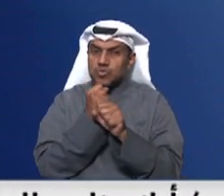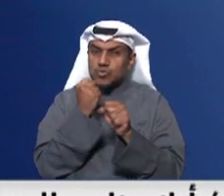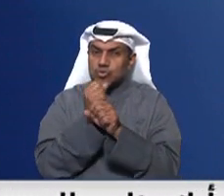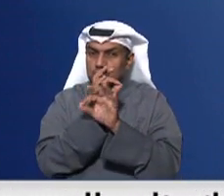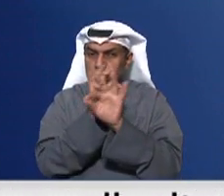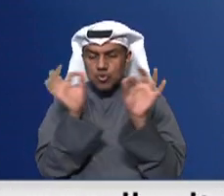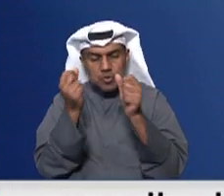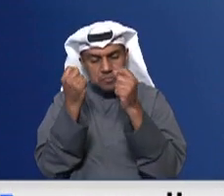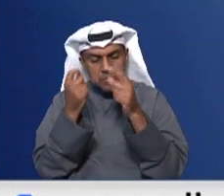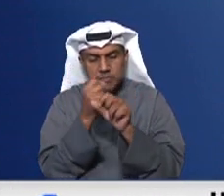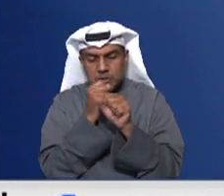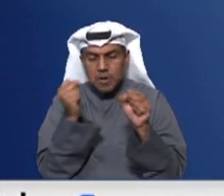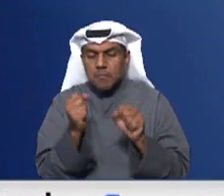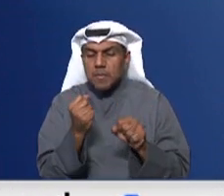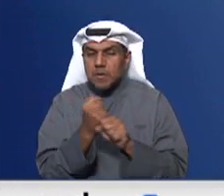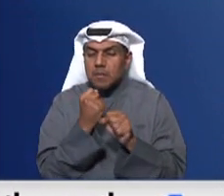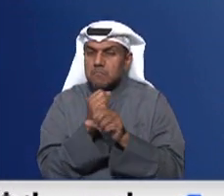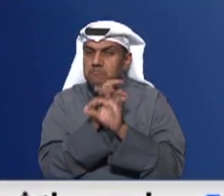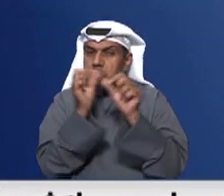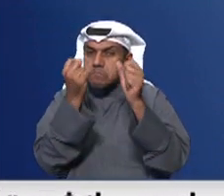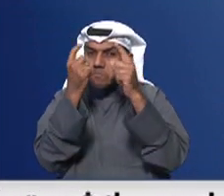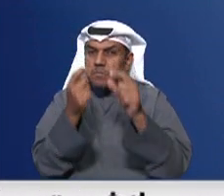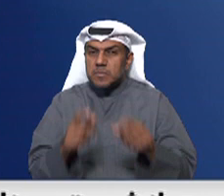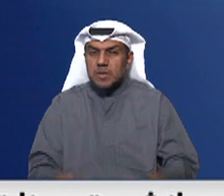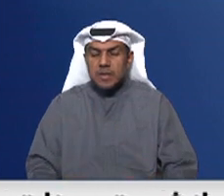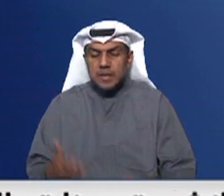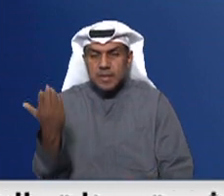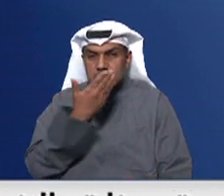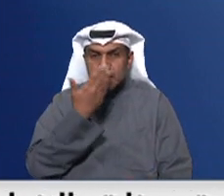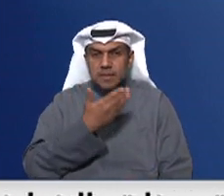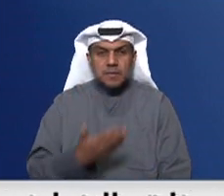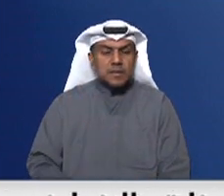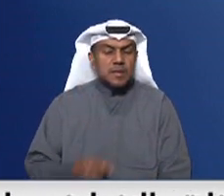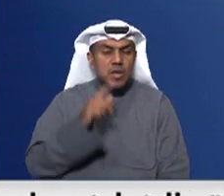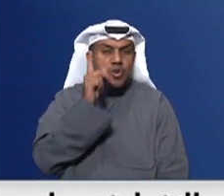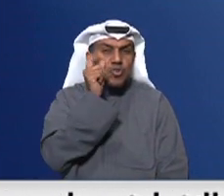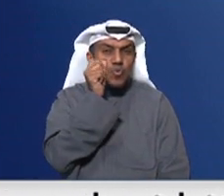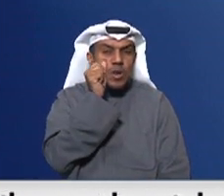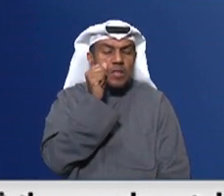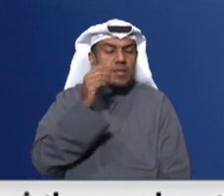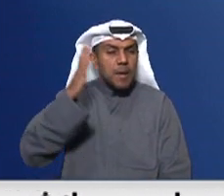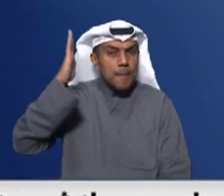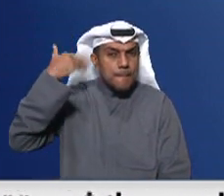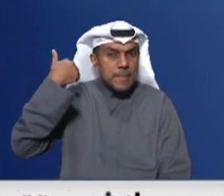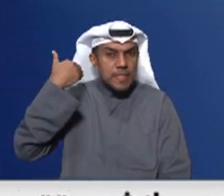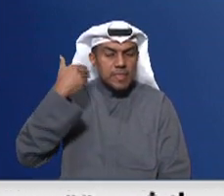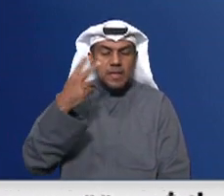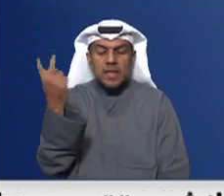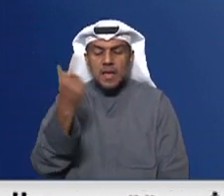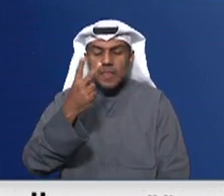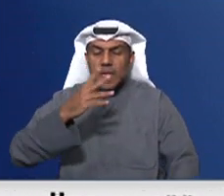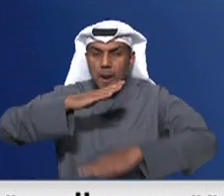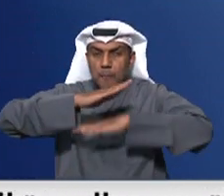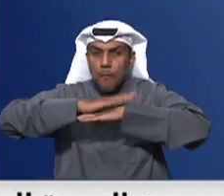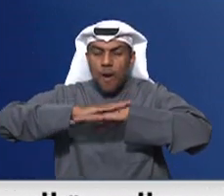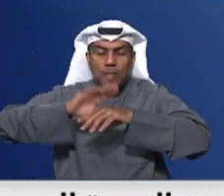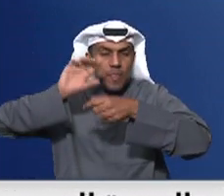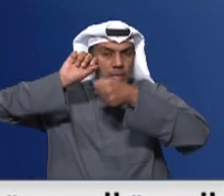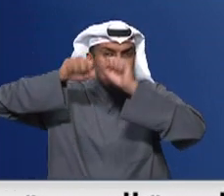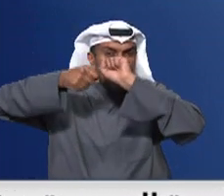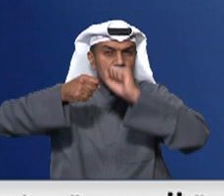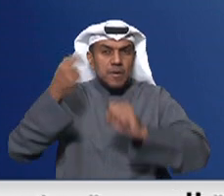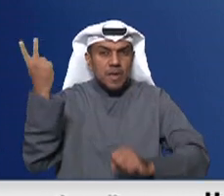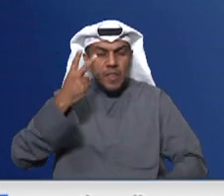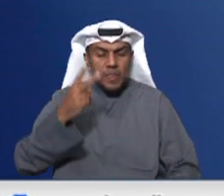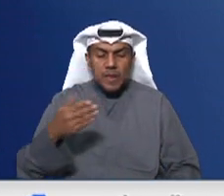والتجهيزات المطلوبة لاستقبال أبنائنا طلاب وطالبات الصف الثاني عشر، وذلك بقسميها العلمي والأدبي، والمقرر لهم أداء